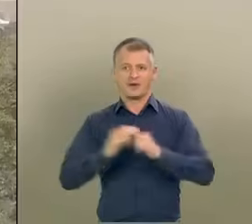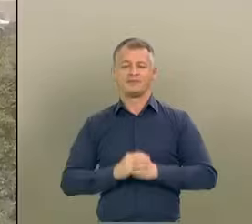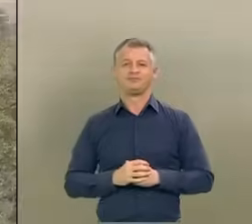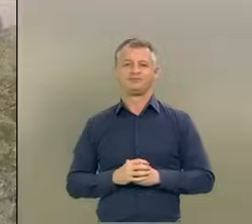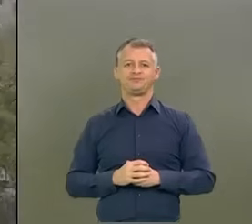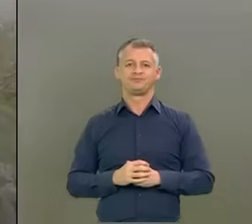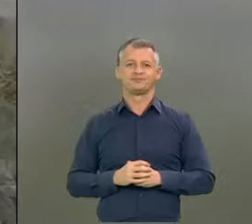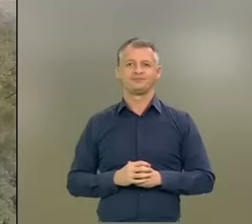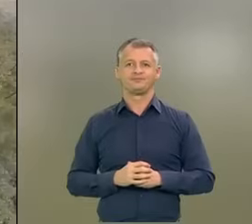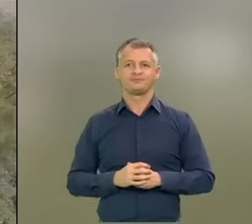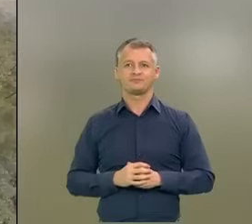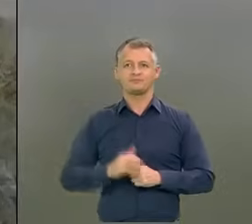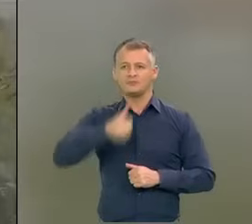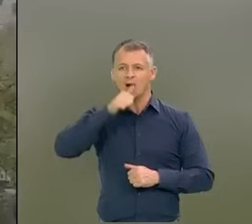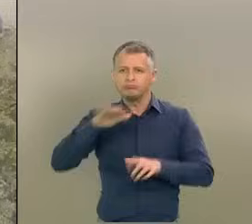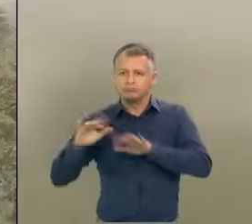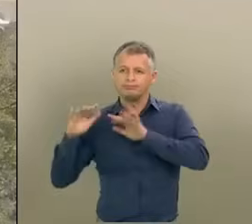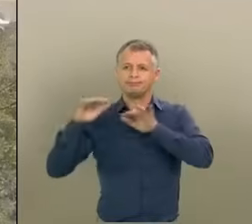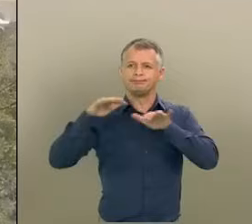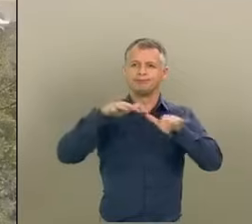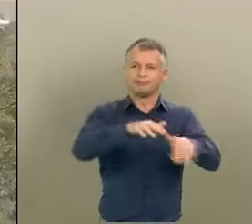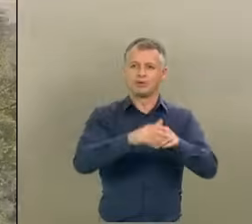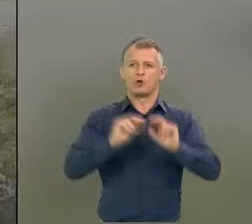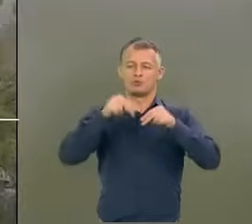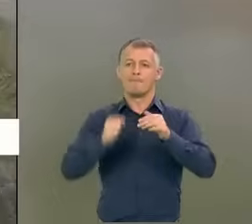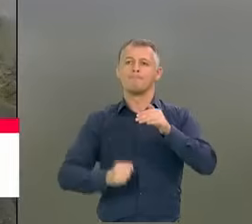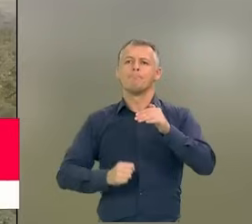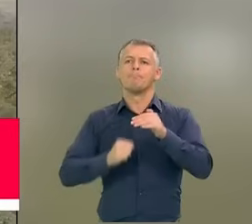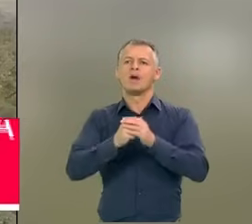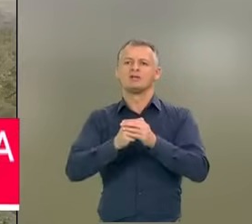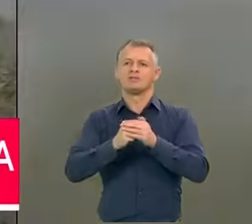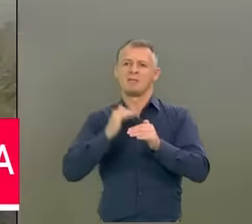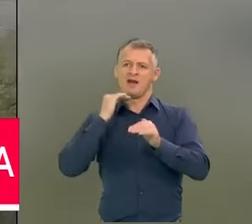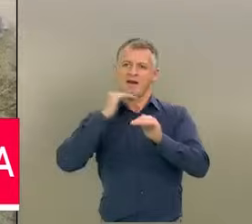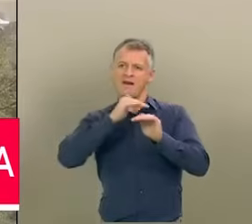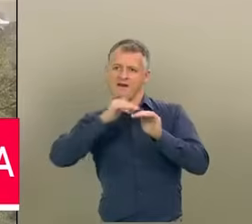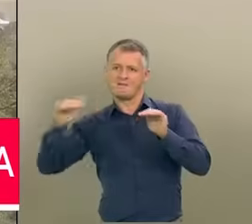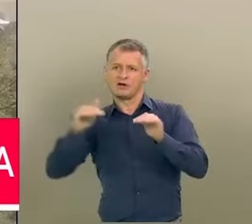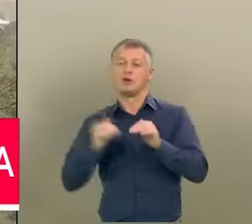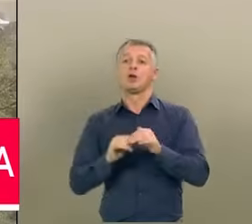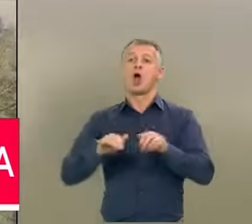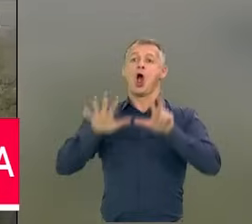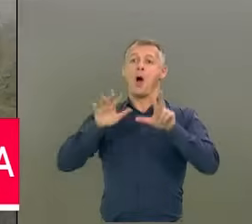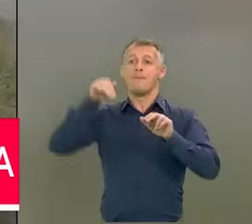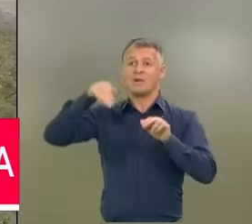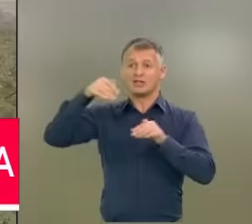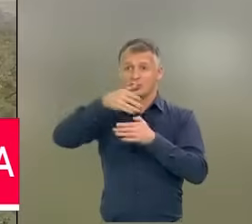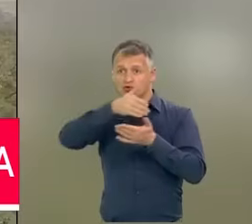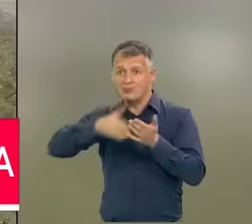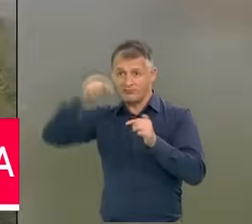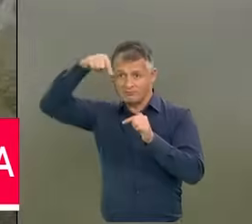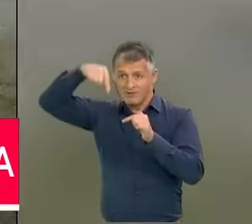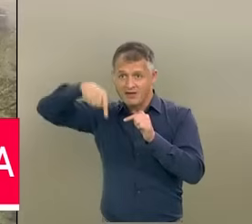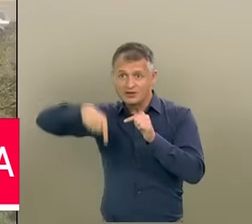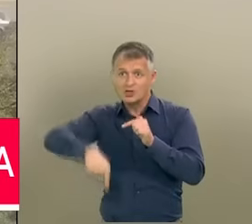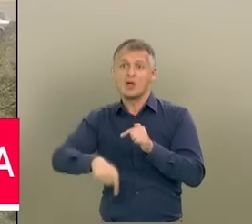România viitura de pe Dunăre a atins punctul maxim în Ungaria la Budapesta fluviul a ajuns la 8,5 adâncime